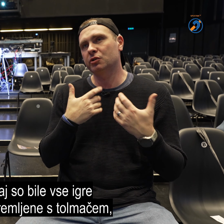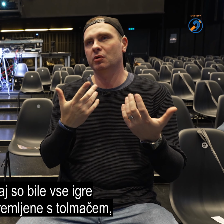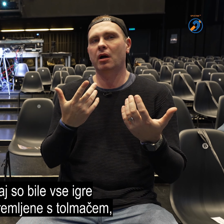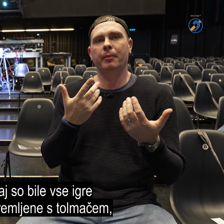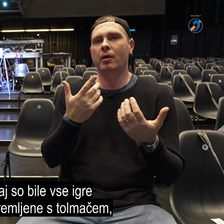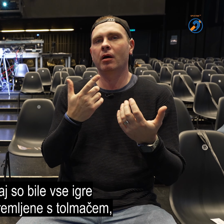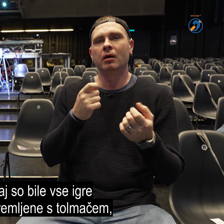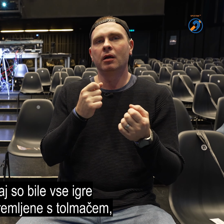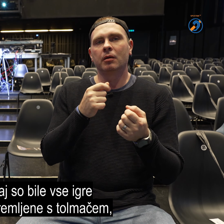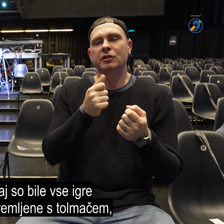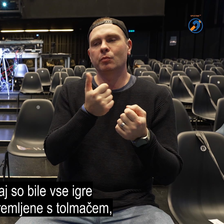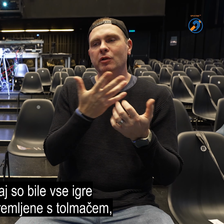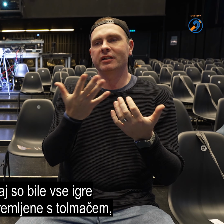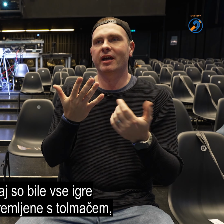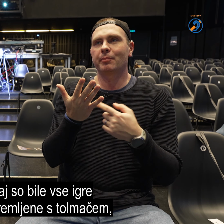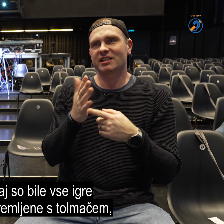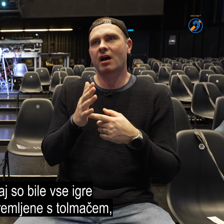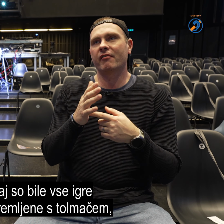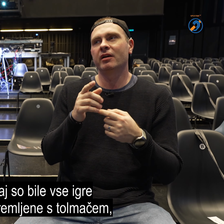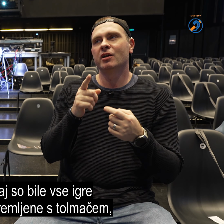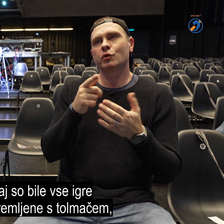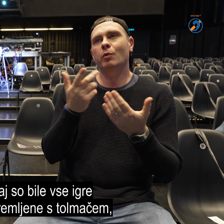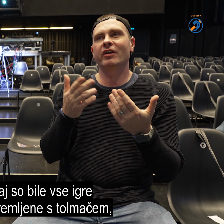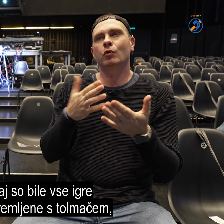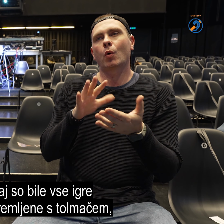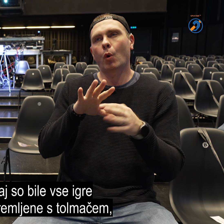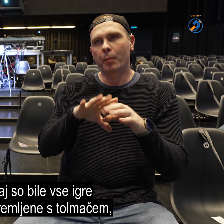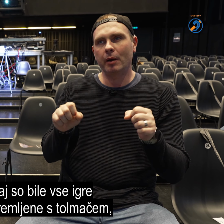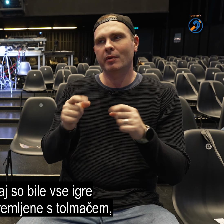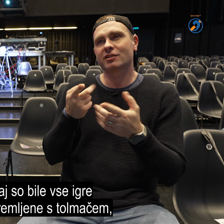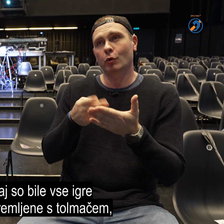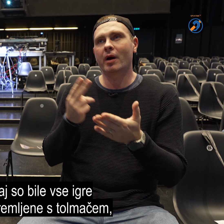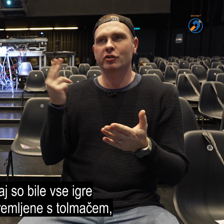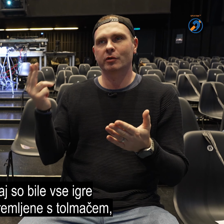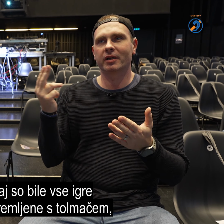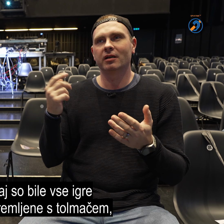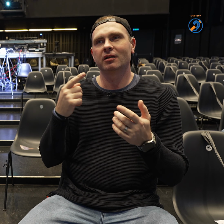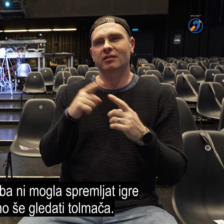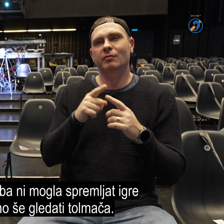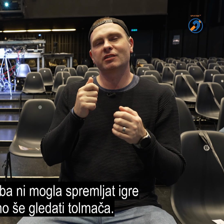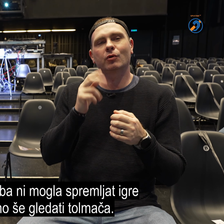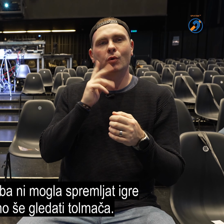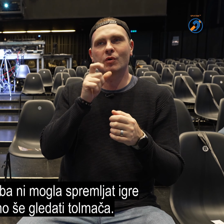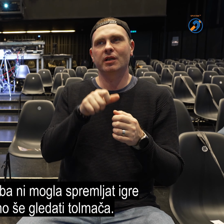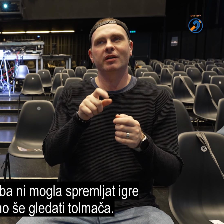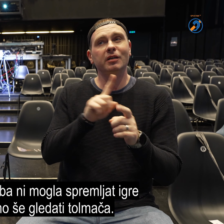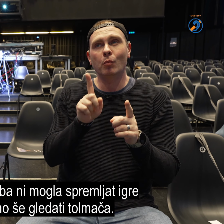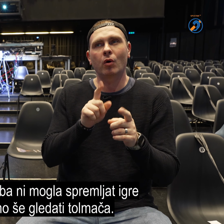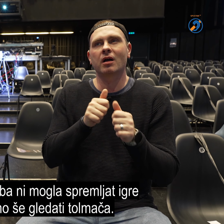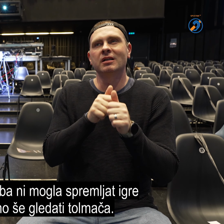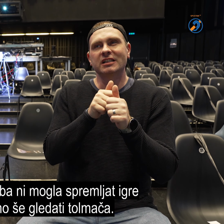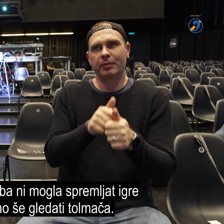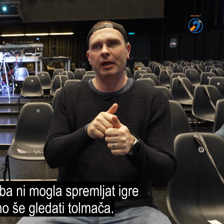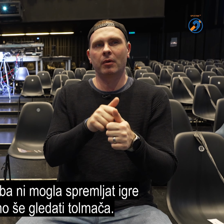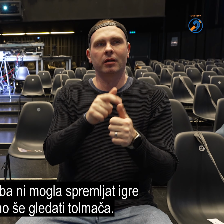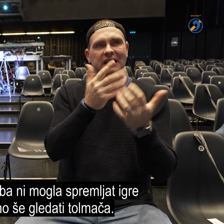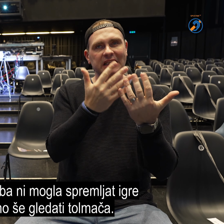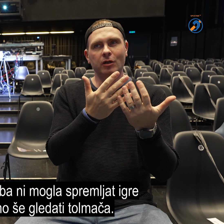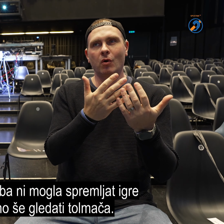gledali iščivo ali pa bilo katere predstave so bila vedno opremljene s domačem. da bi gluha oseba ni mogla